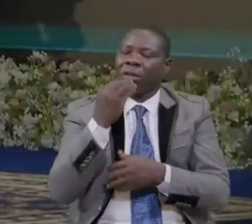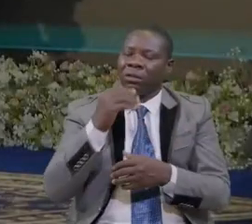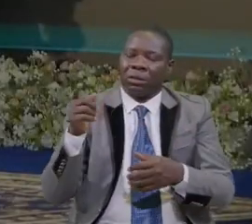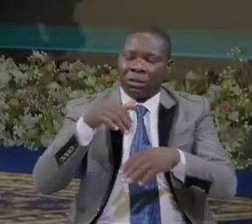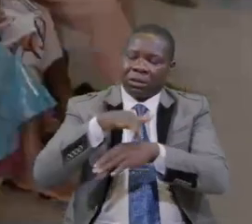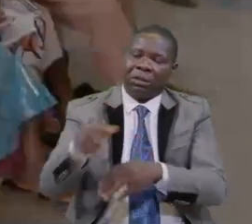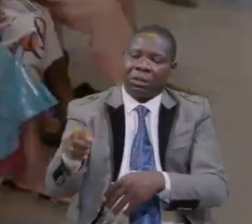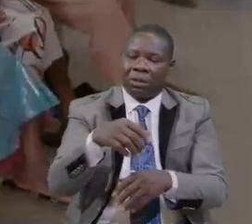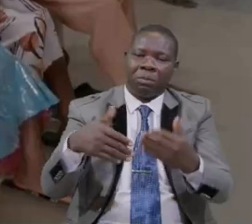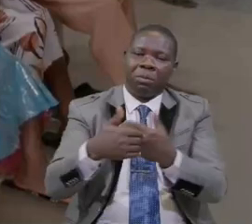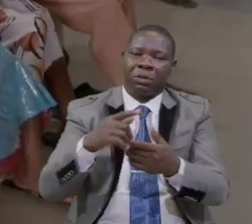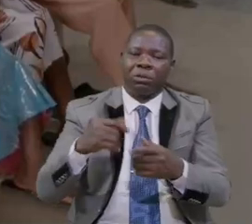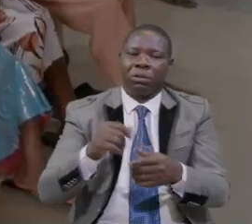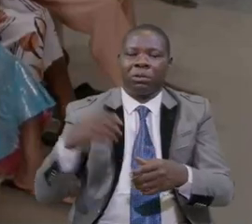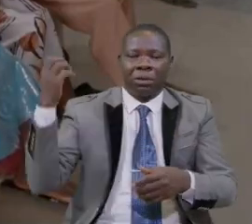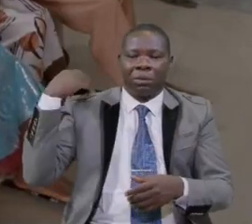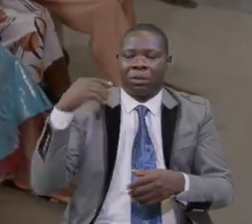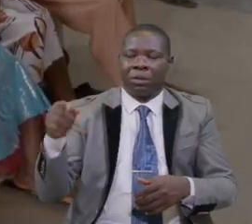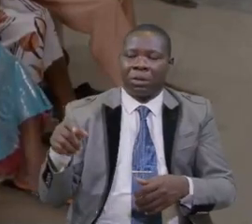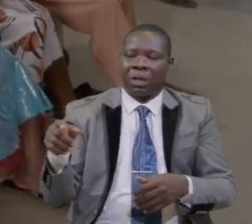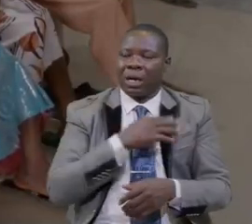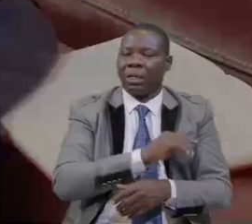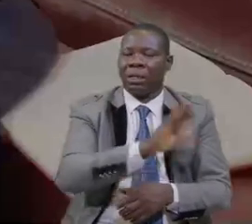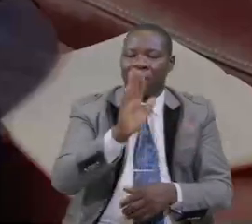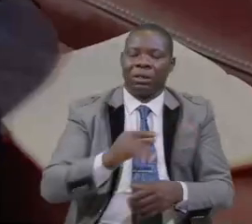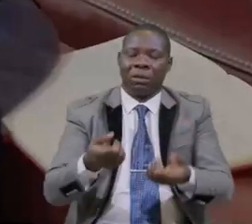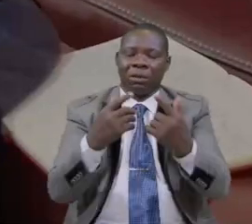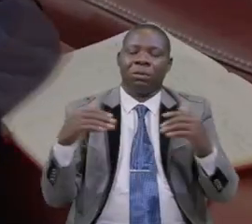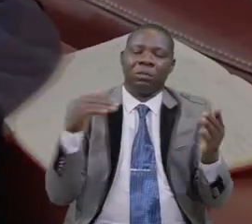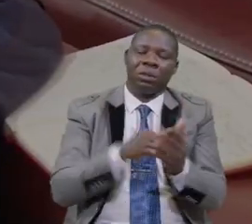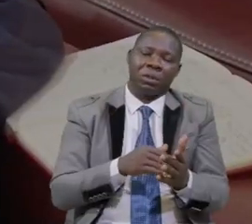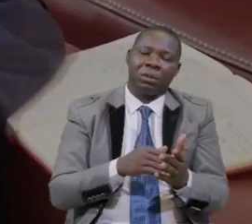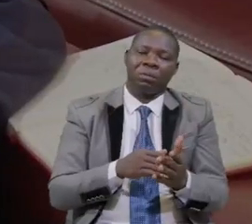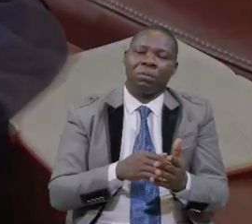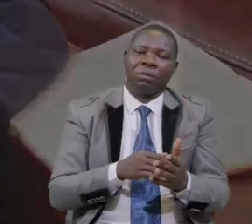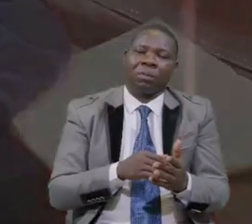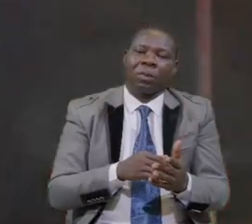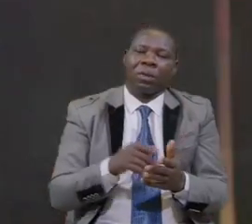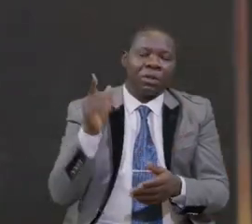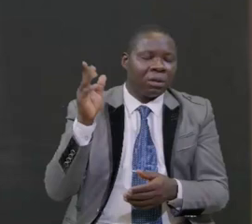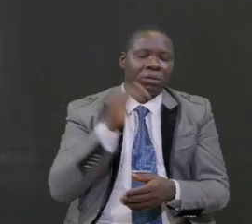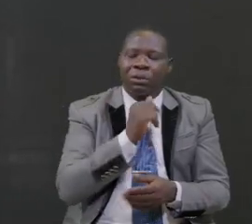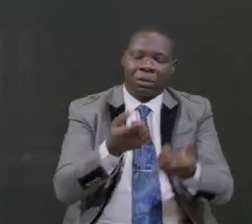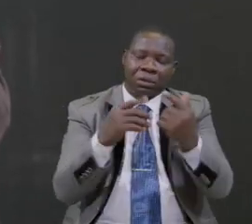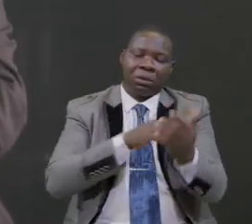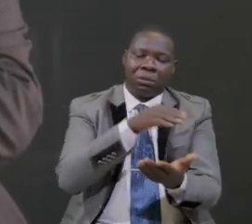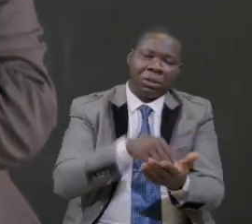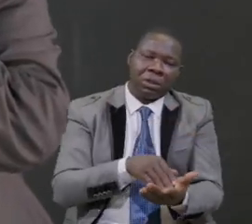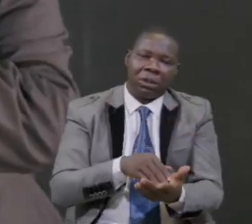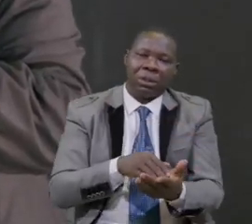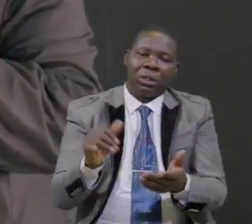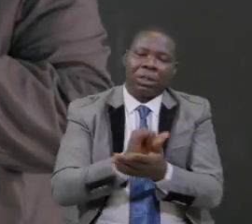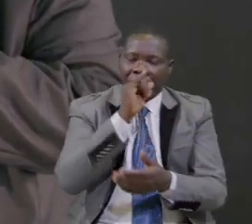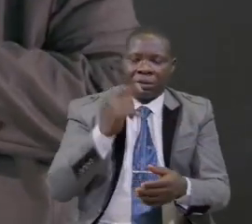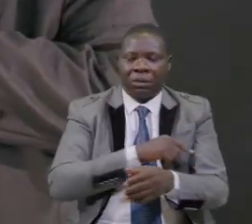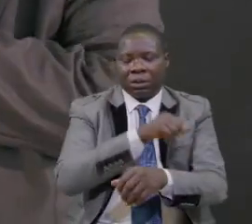plus jamais revenus. Ils ne reviendront pas vers toi. Ça, c'est l'onction